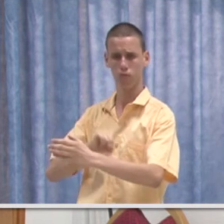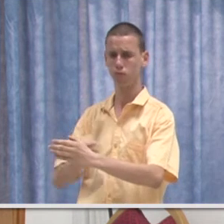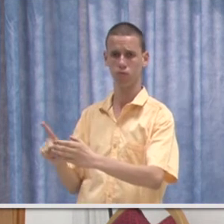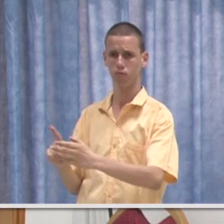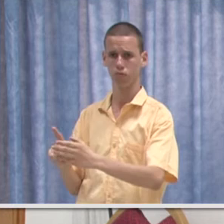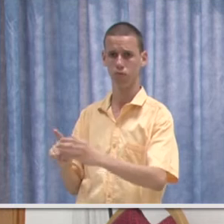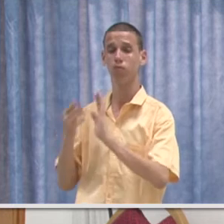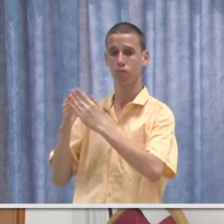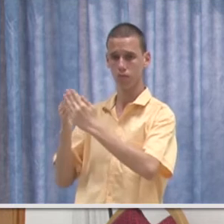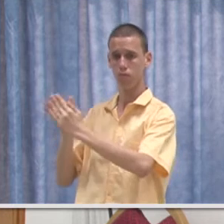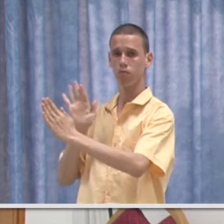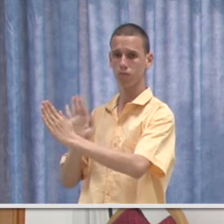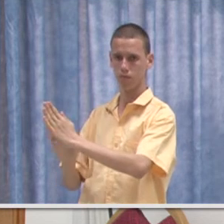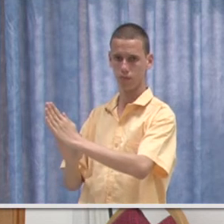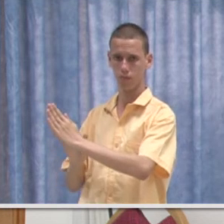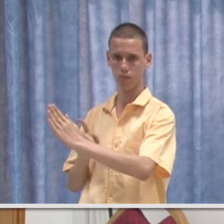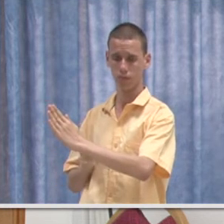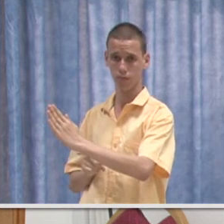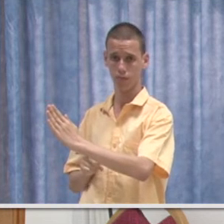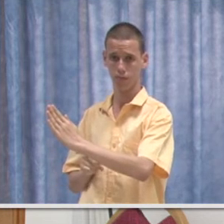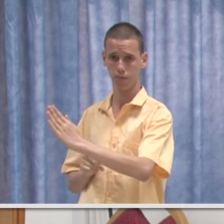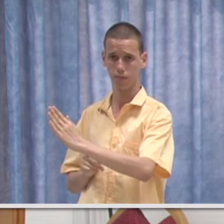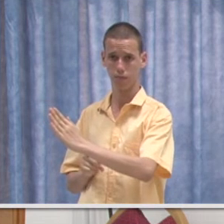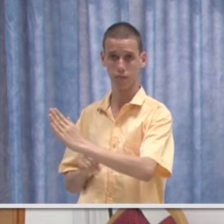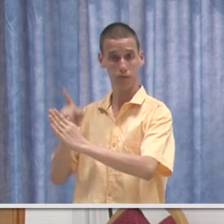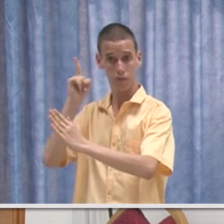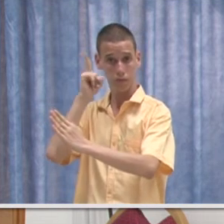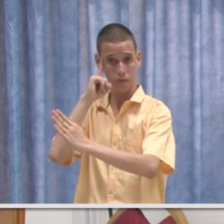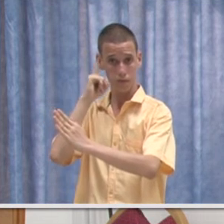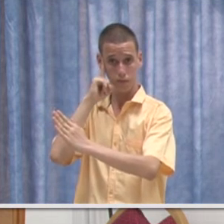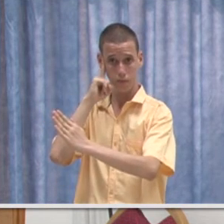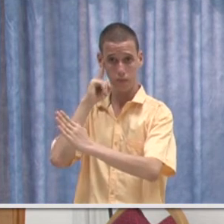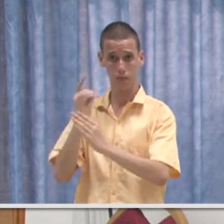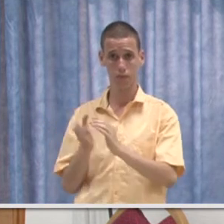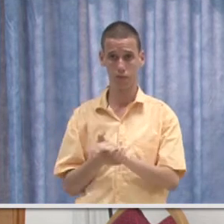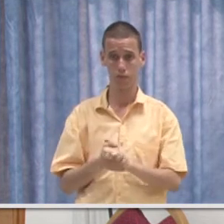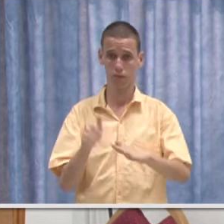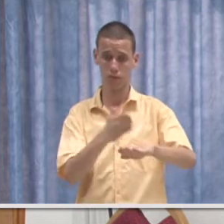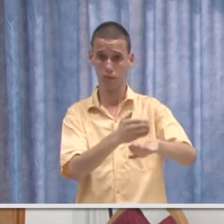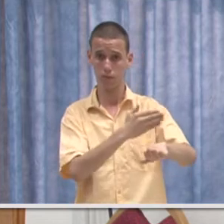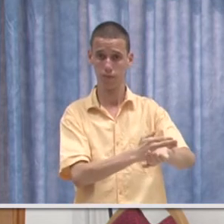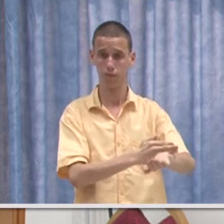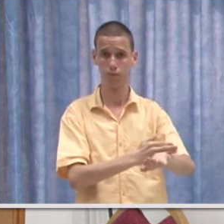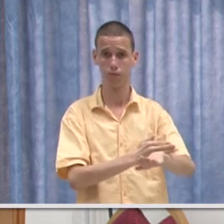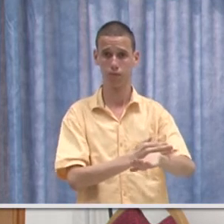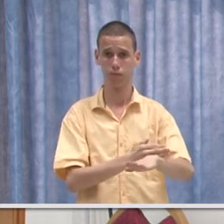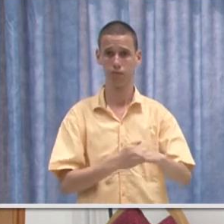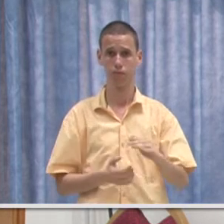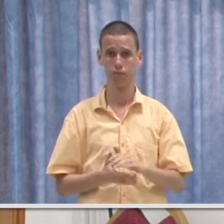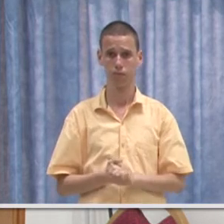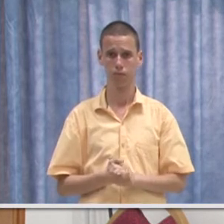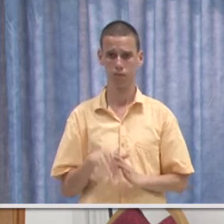Persévérance, je parle autorement. Là, à cause de notre situation médicale, pas permettre pour autres mon péron, pour